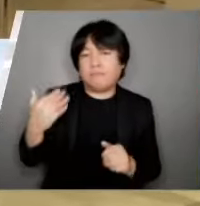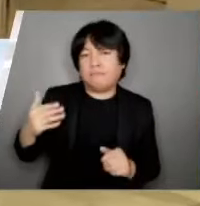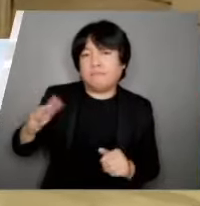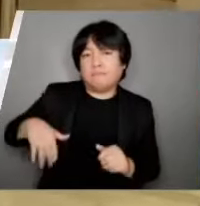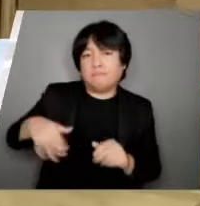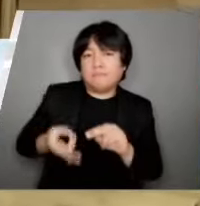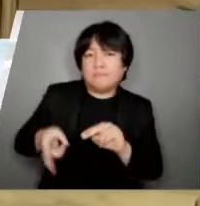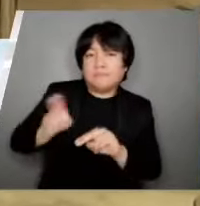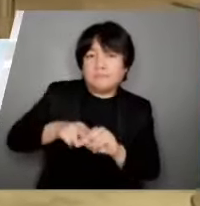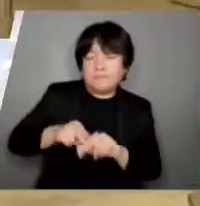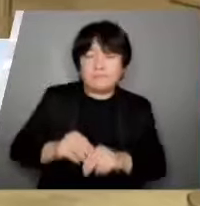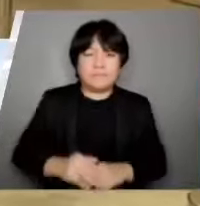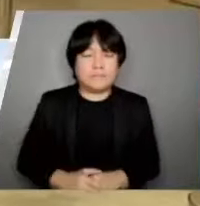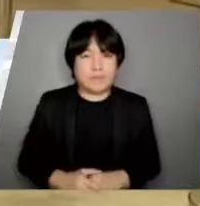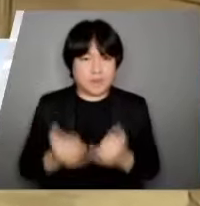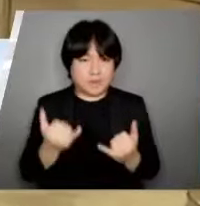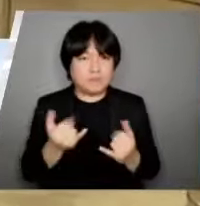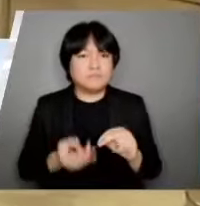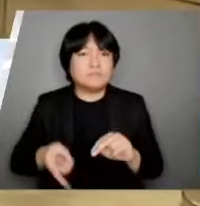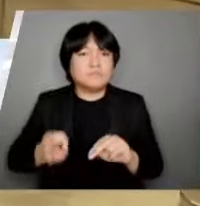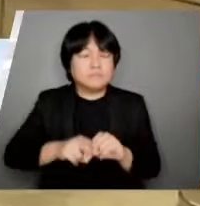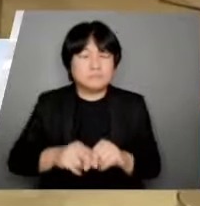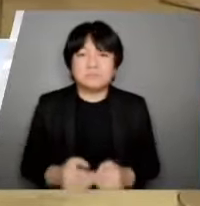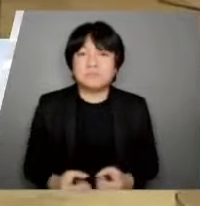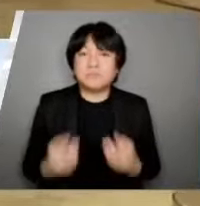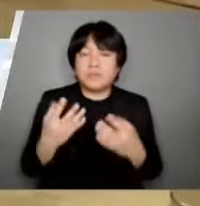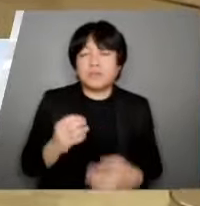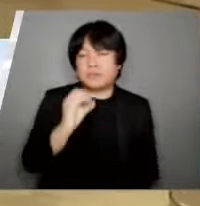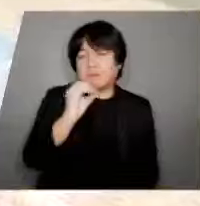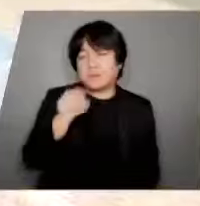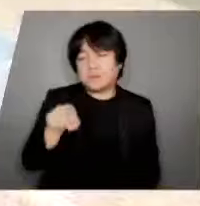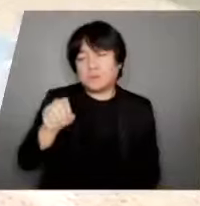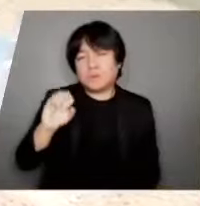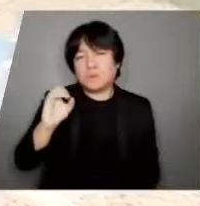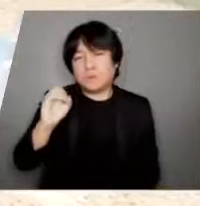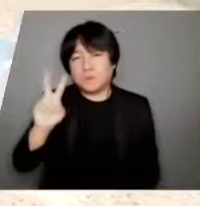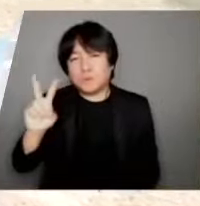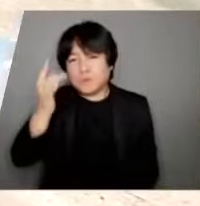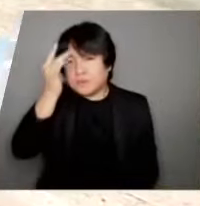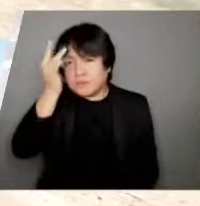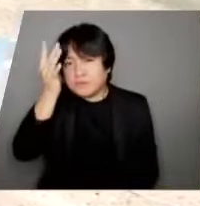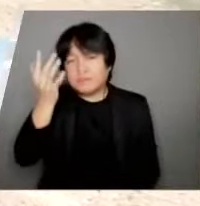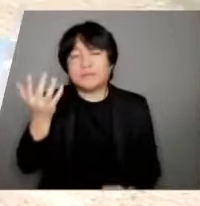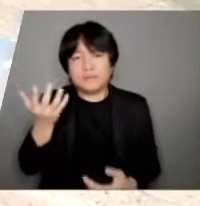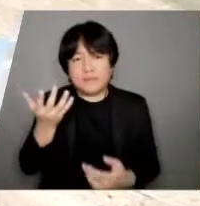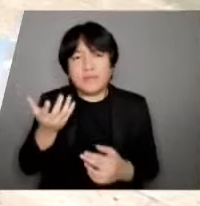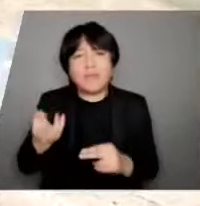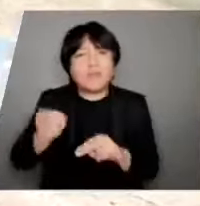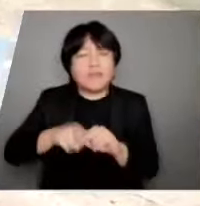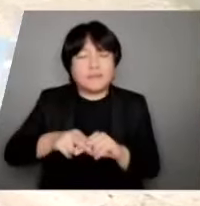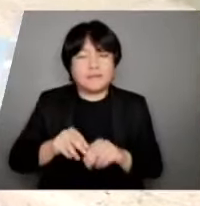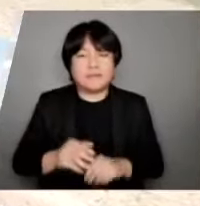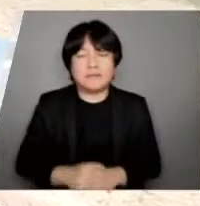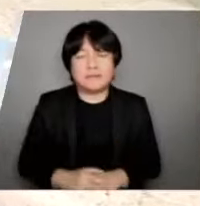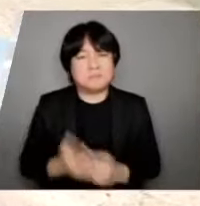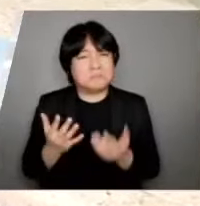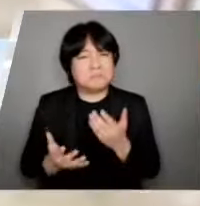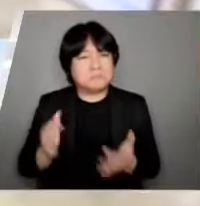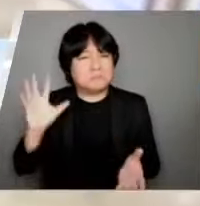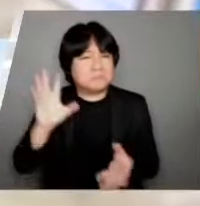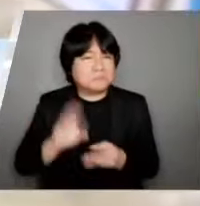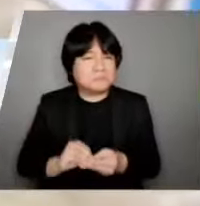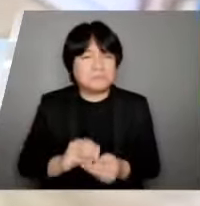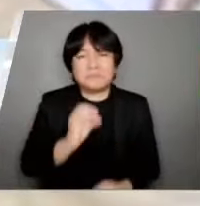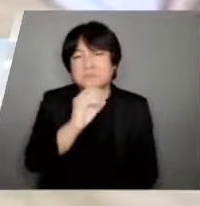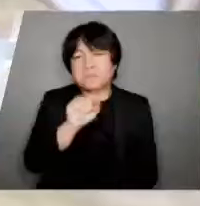yun na mga 2 centavos over the next 12 months. So yung kabuuan, mga 32 to 33